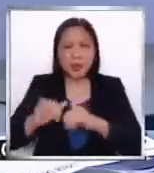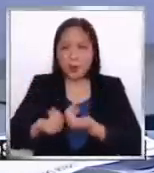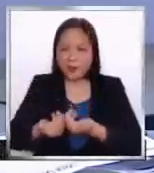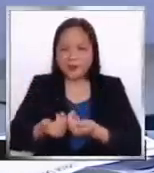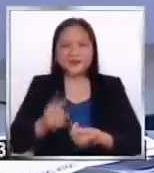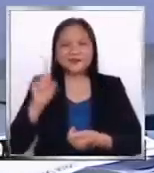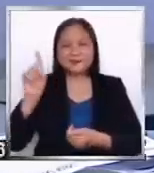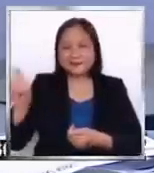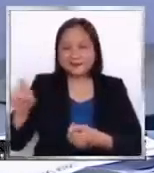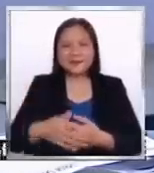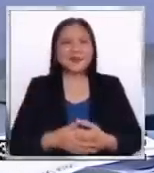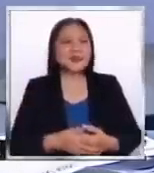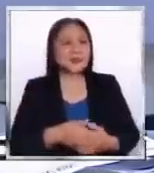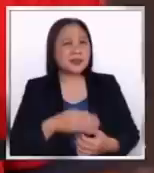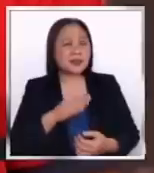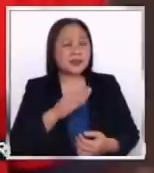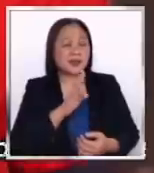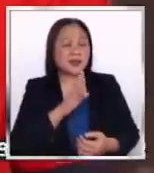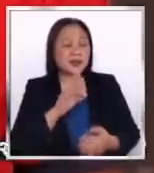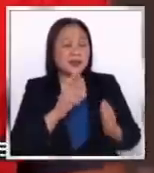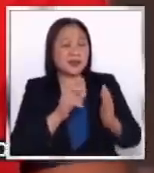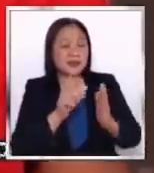well,